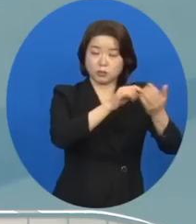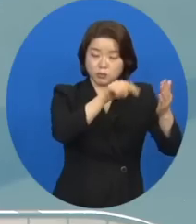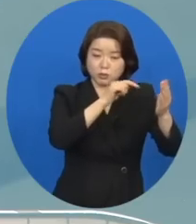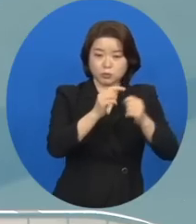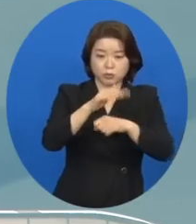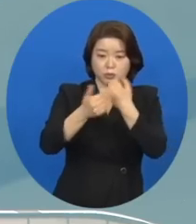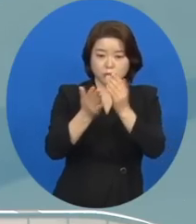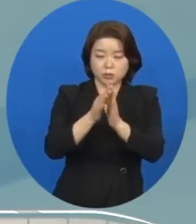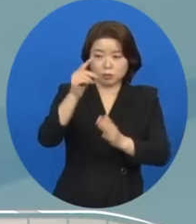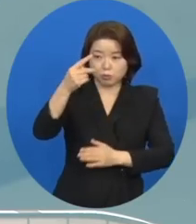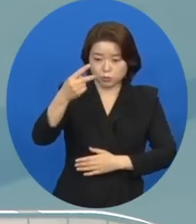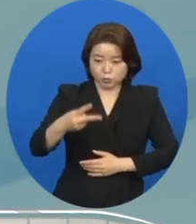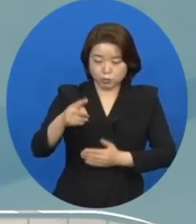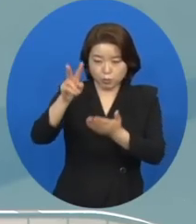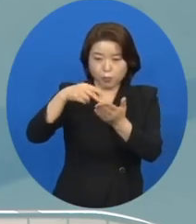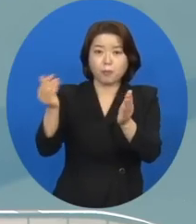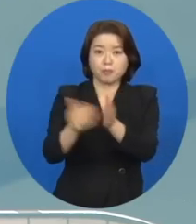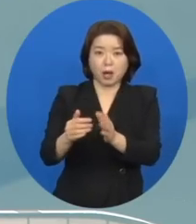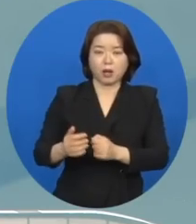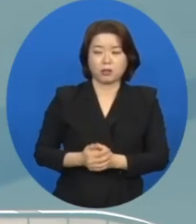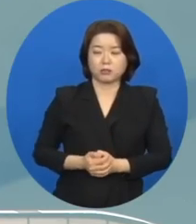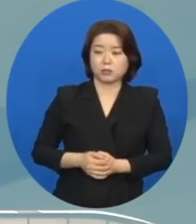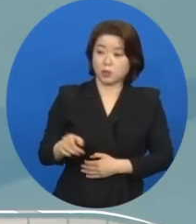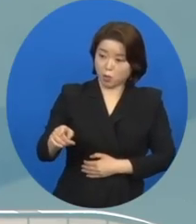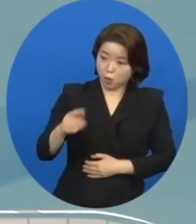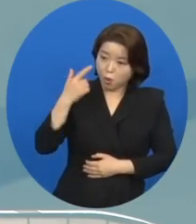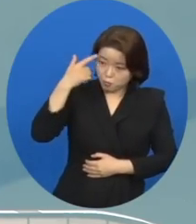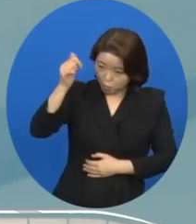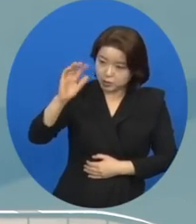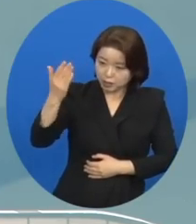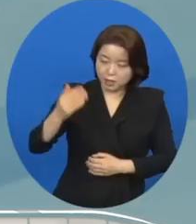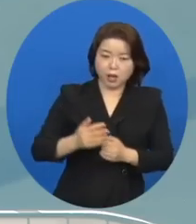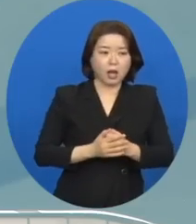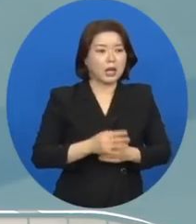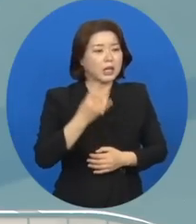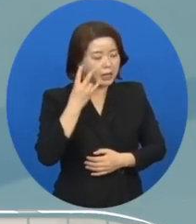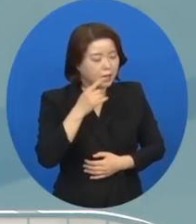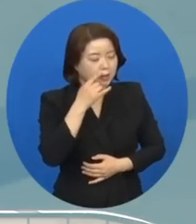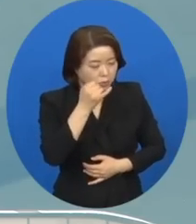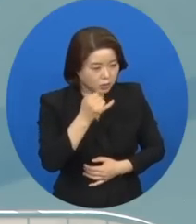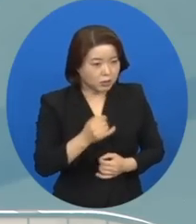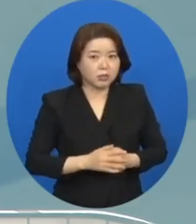읽었대요. 너 목사 되라. 예 어머니.